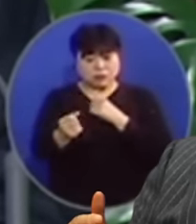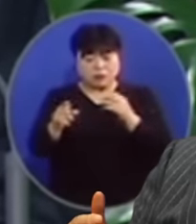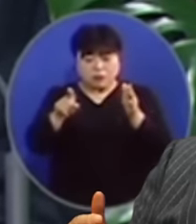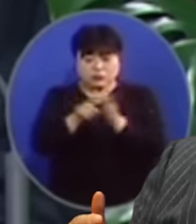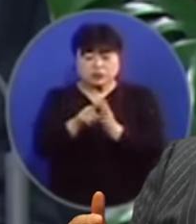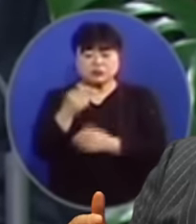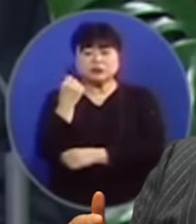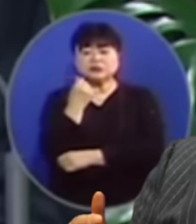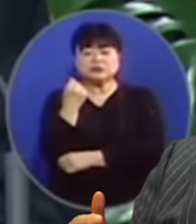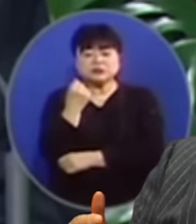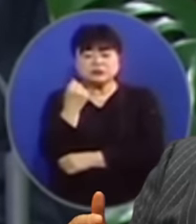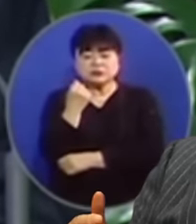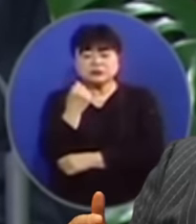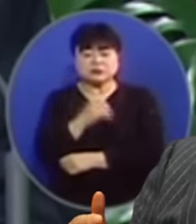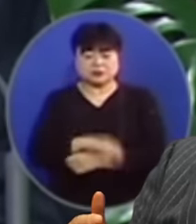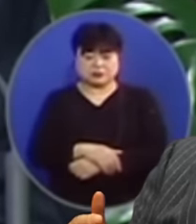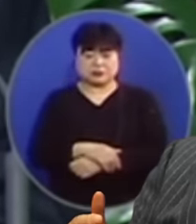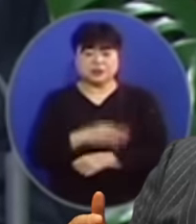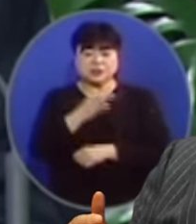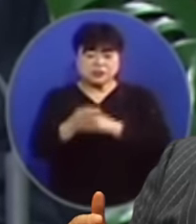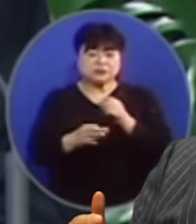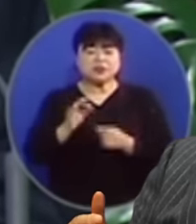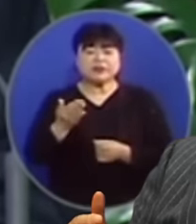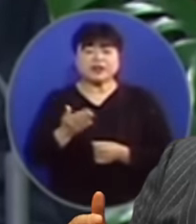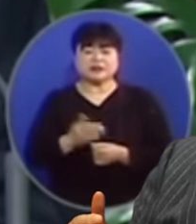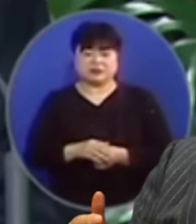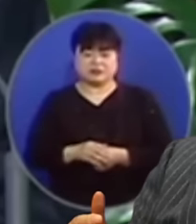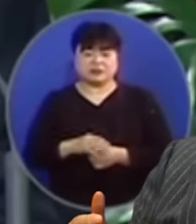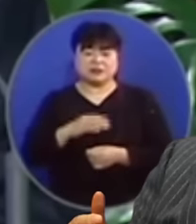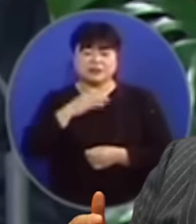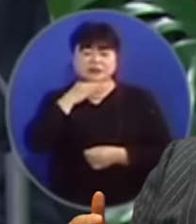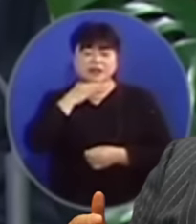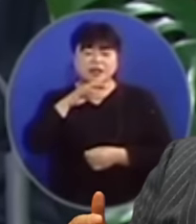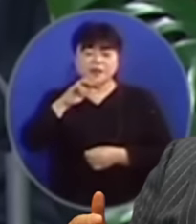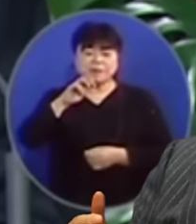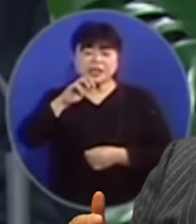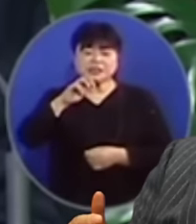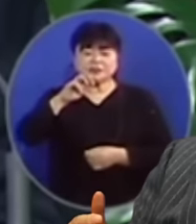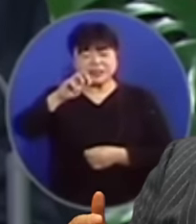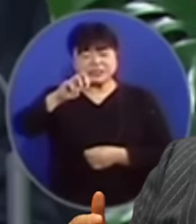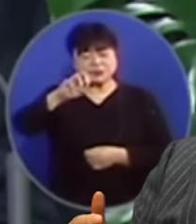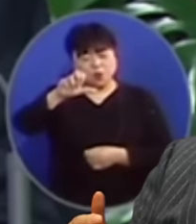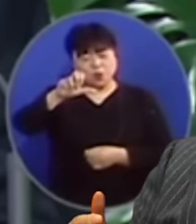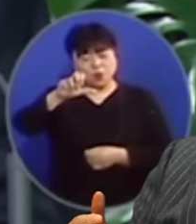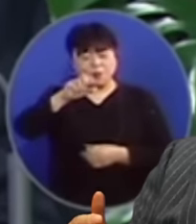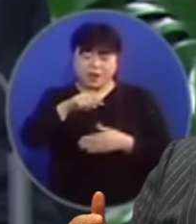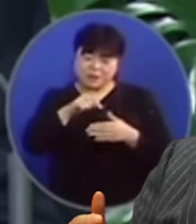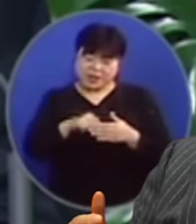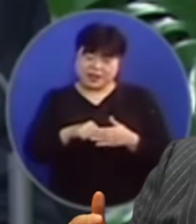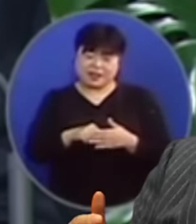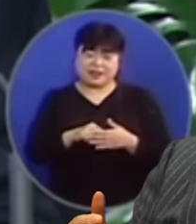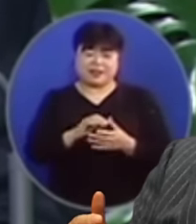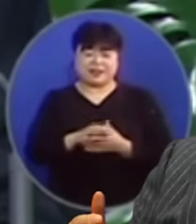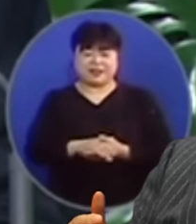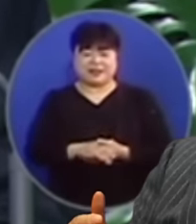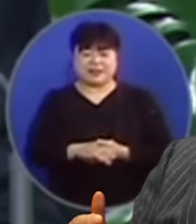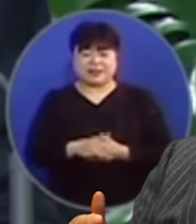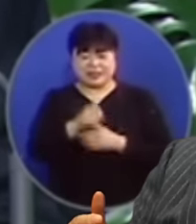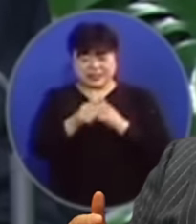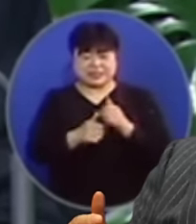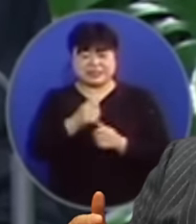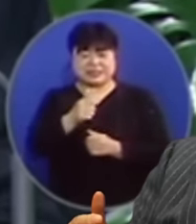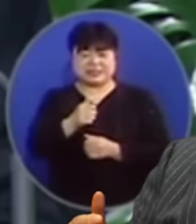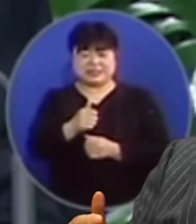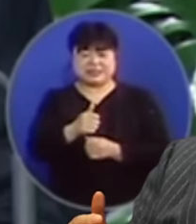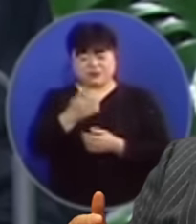믿음이 흔들렸습니다. 10년 만에 흔들려서 85세가 되었을 때 마음속에 하나님이 자손